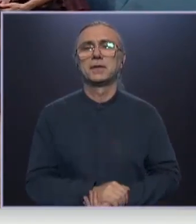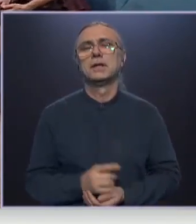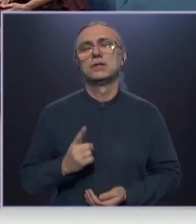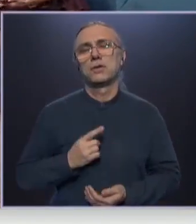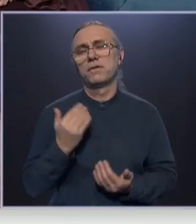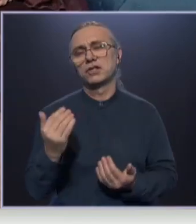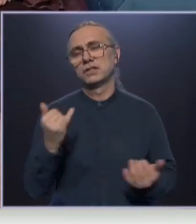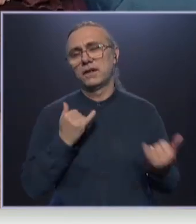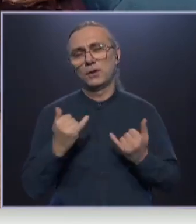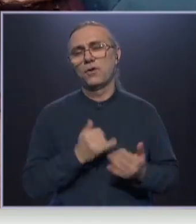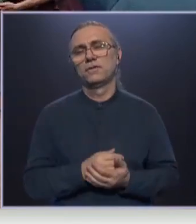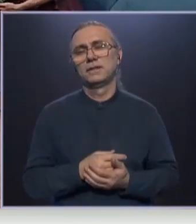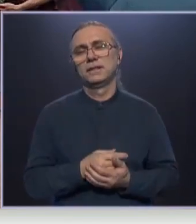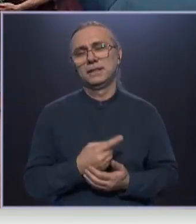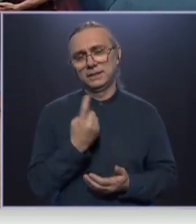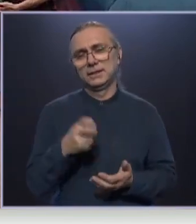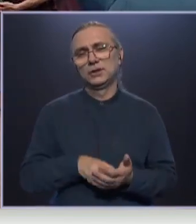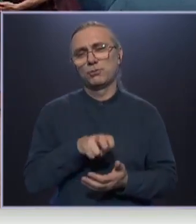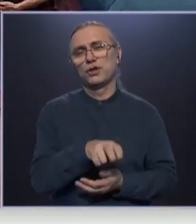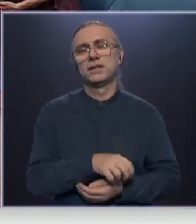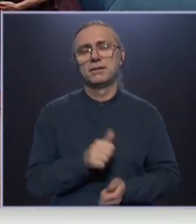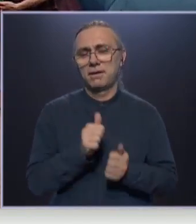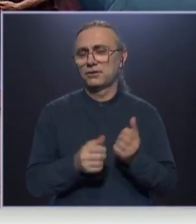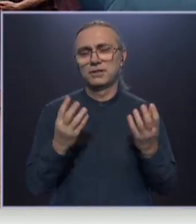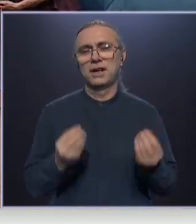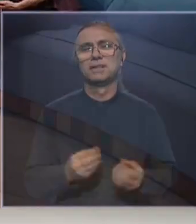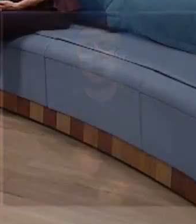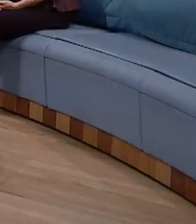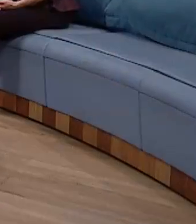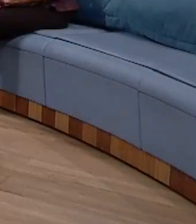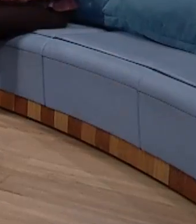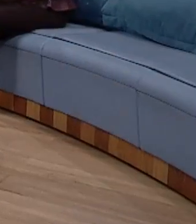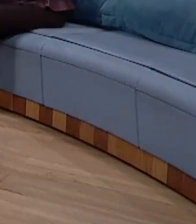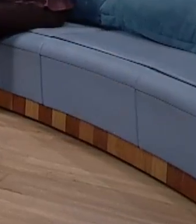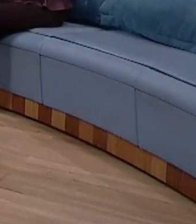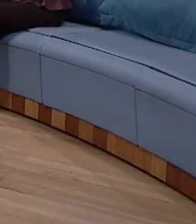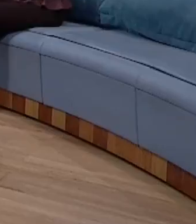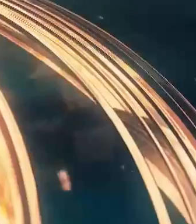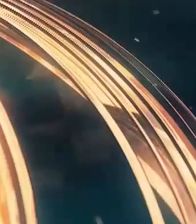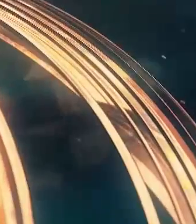звонков и сообщений каждый день. Вам хорошего вечера. До свидания.